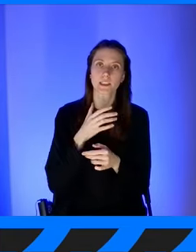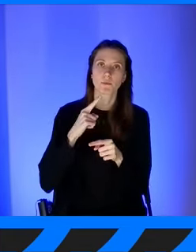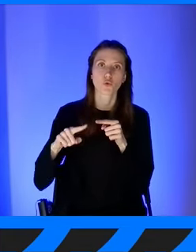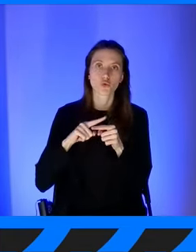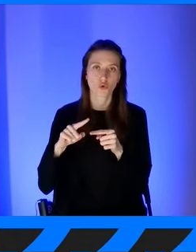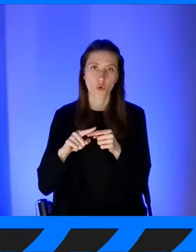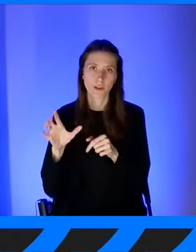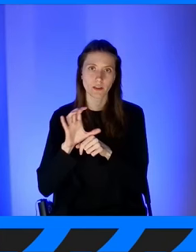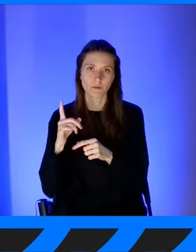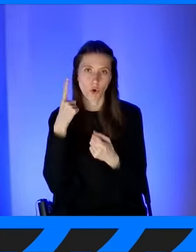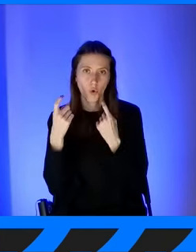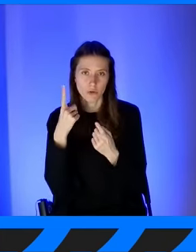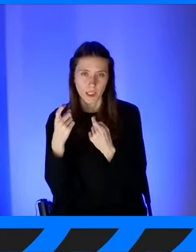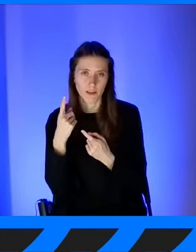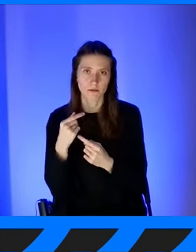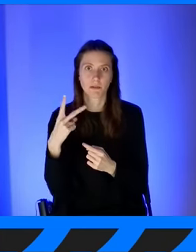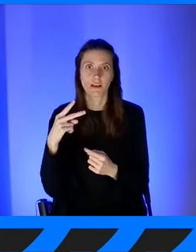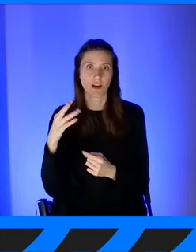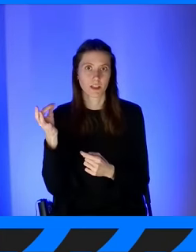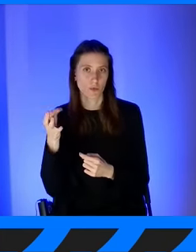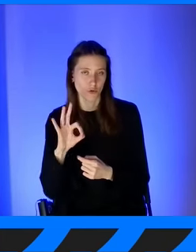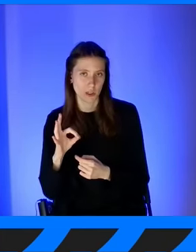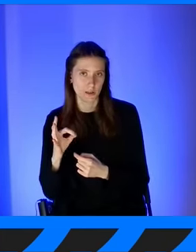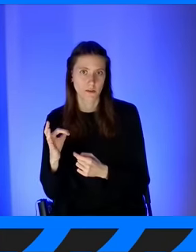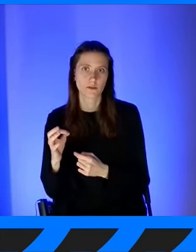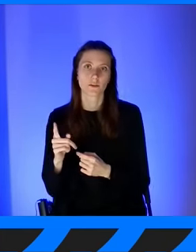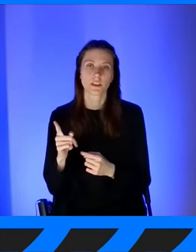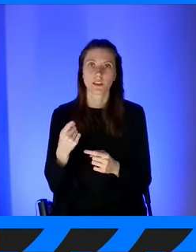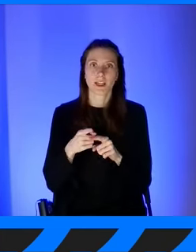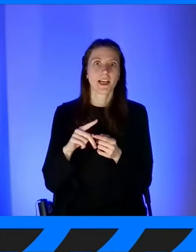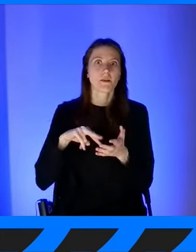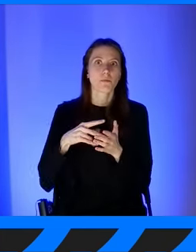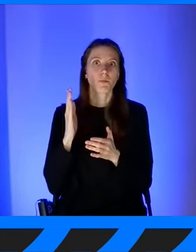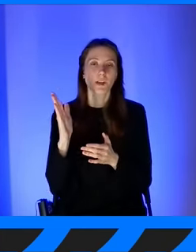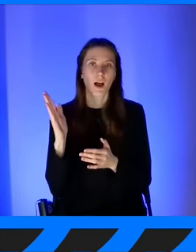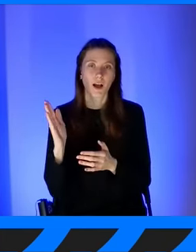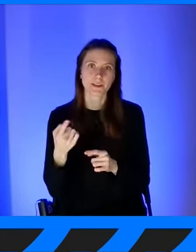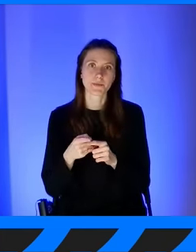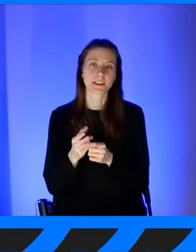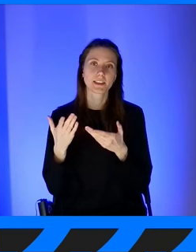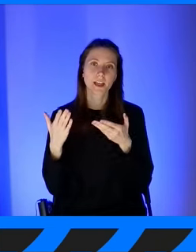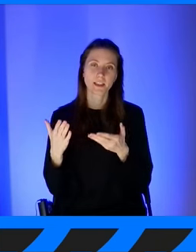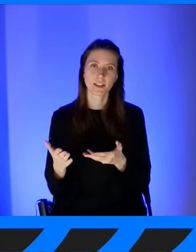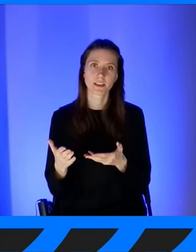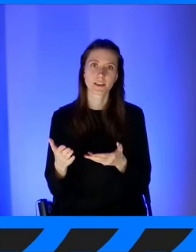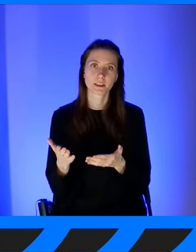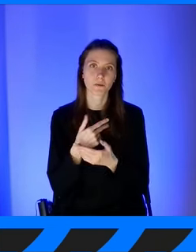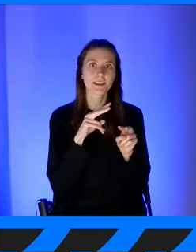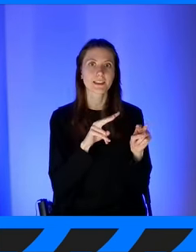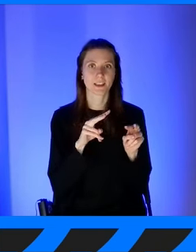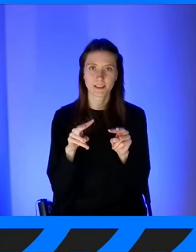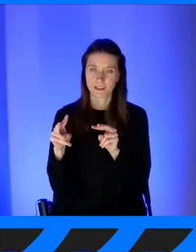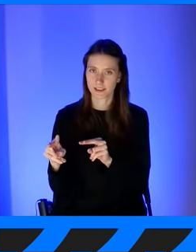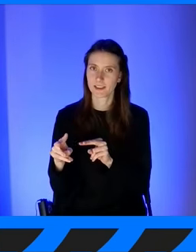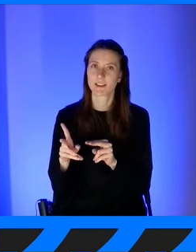20% Ну утрирую да но это планы как бы верхние уровни и за этим там мы следим Да там как